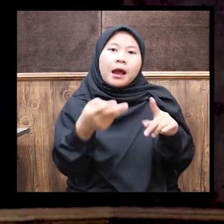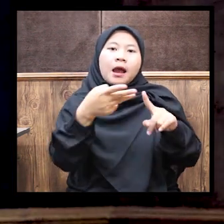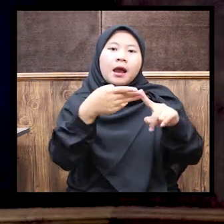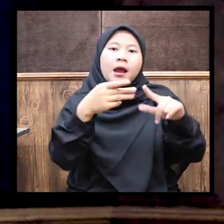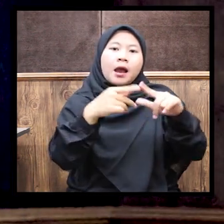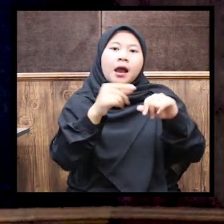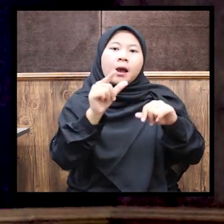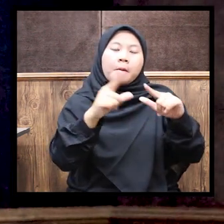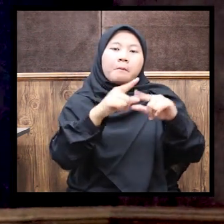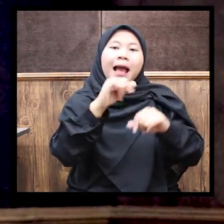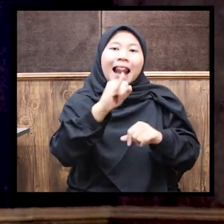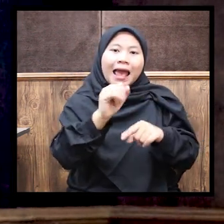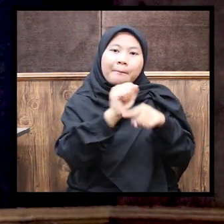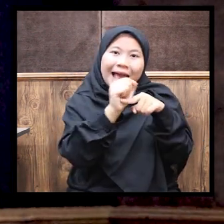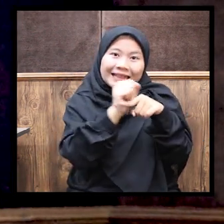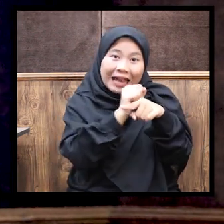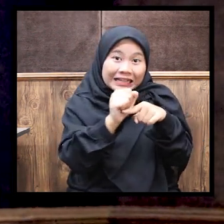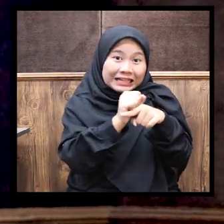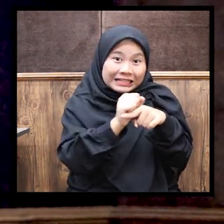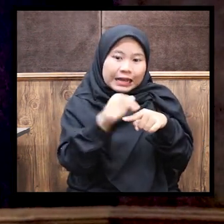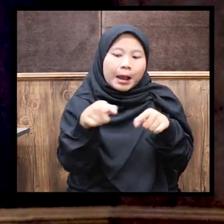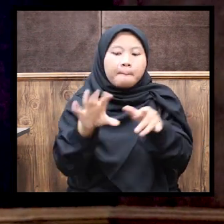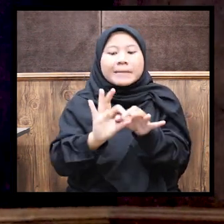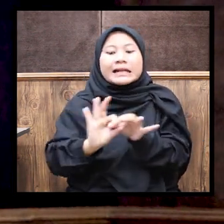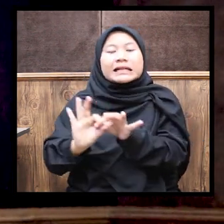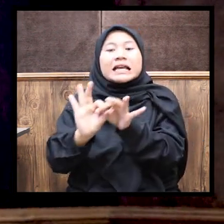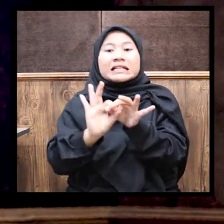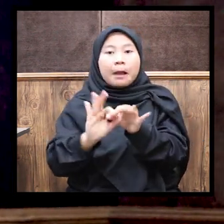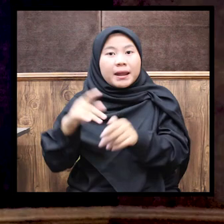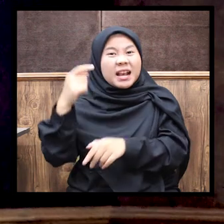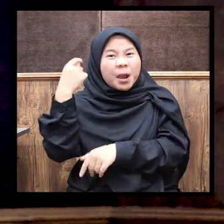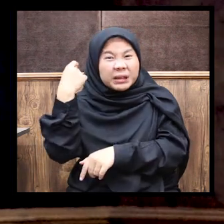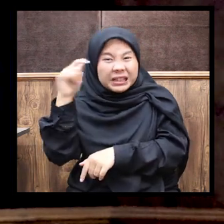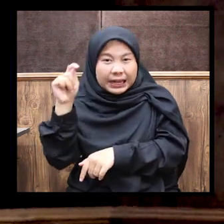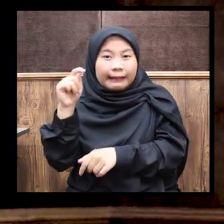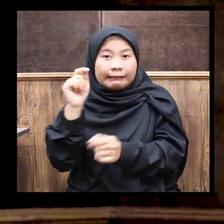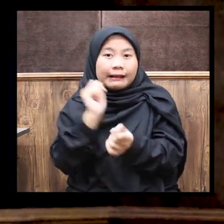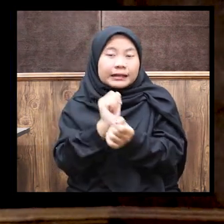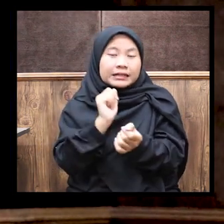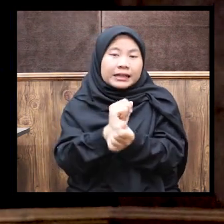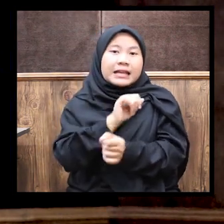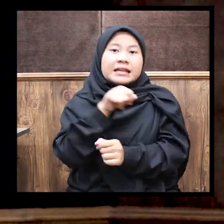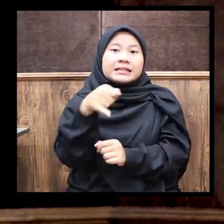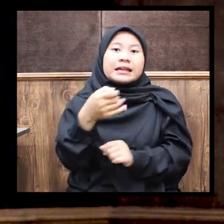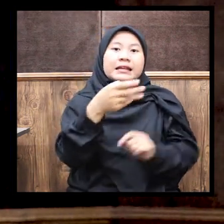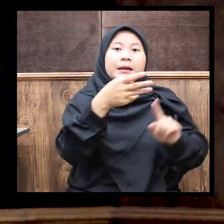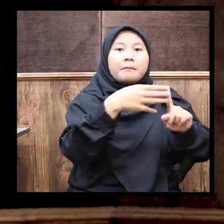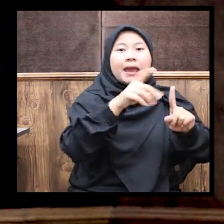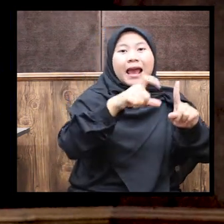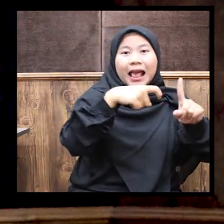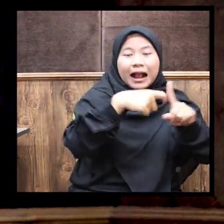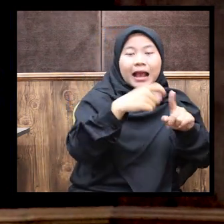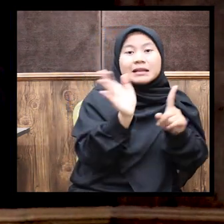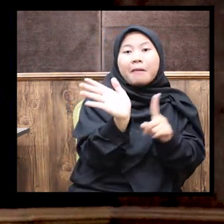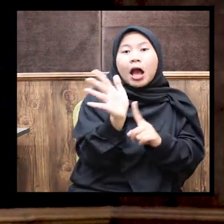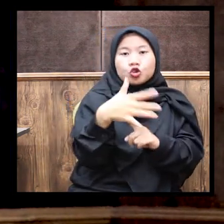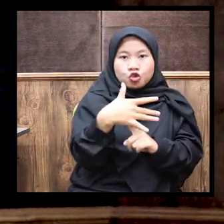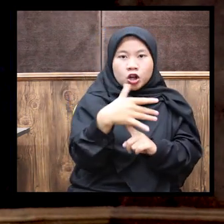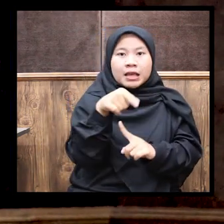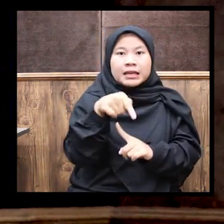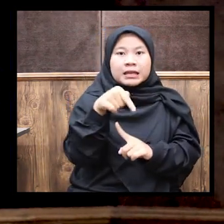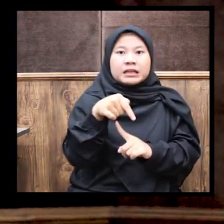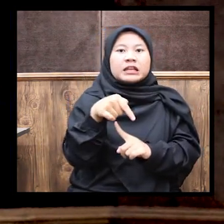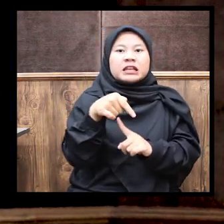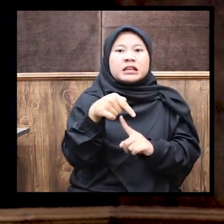diambil alih oleh pihak Kementerian ketenag kerjaan he jadi ee BLK kita di Bantul Ini sudah 100%